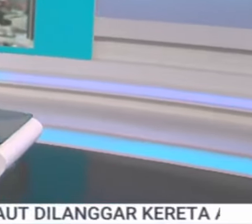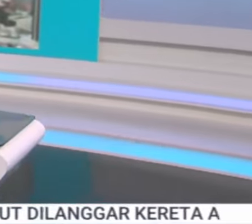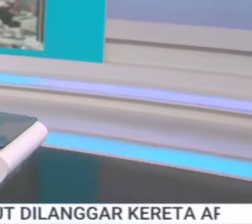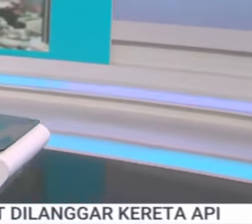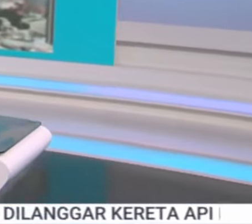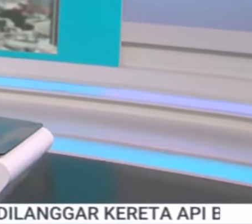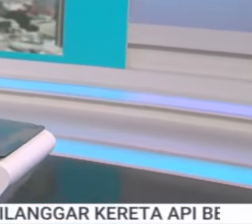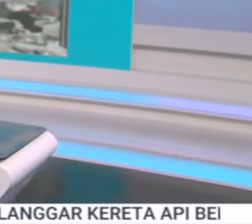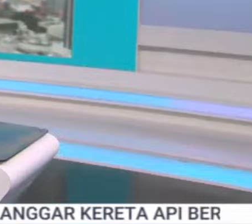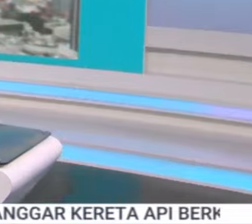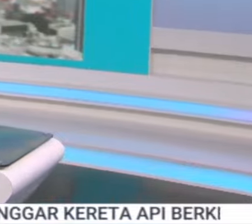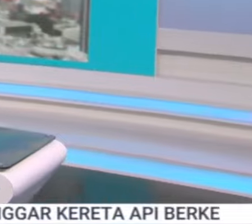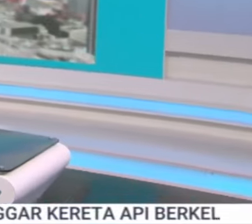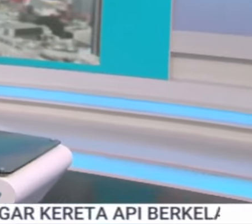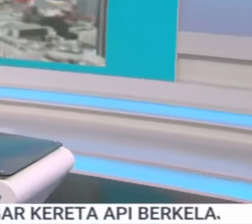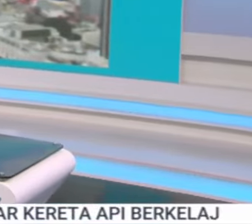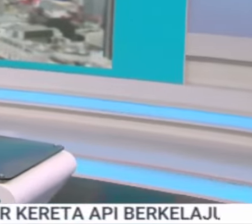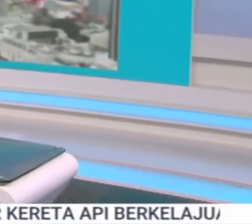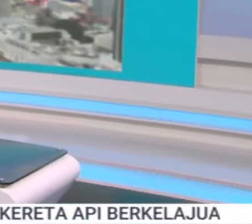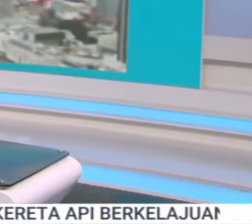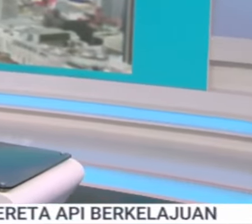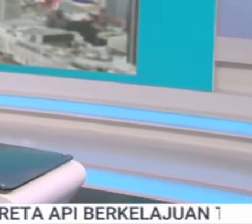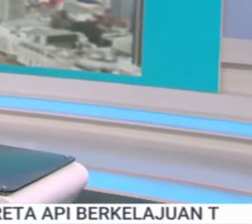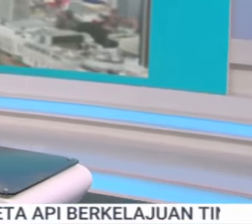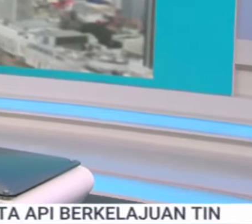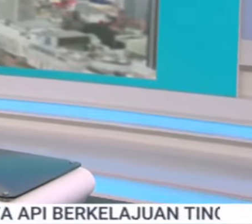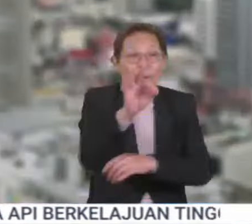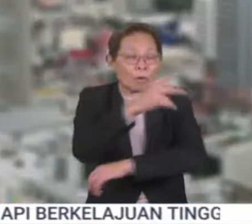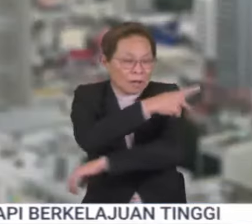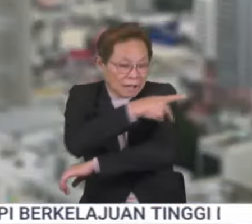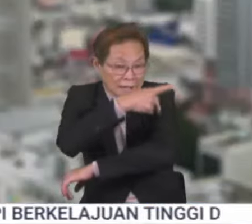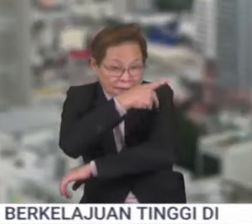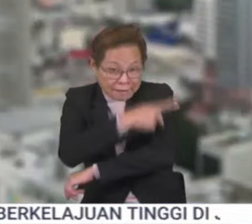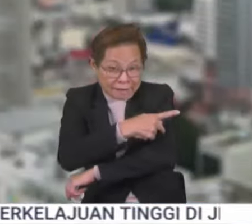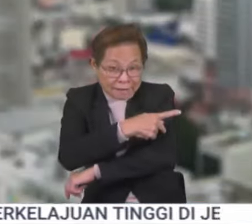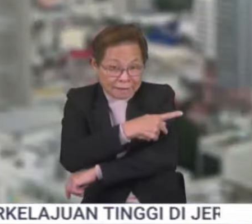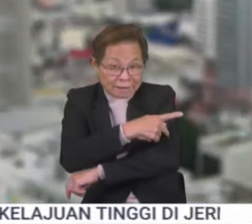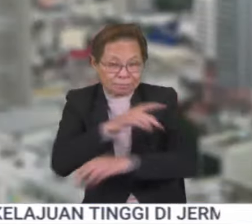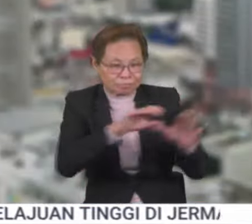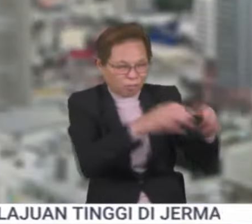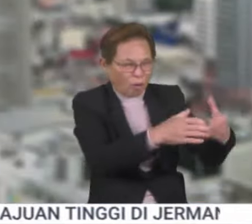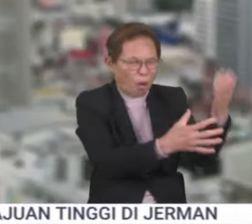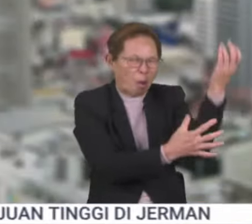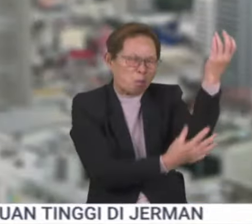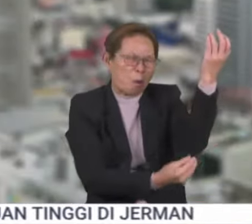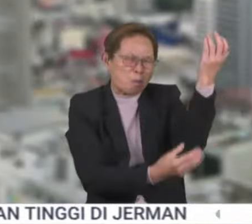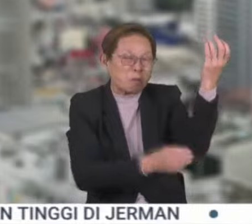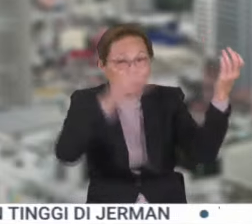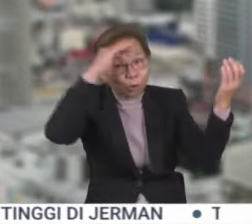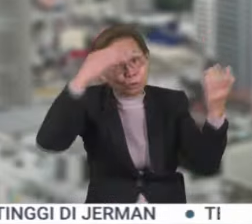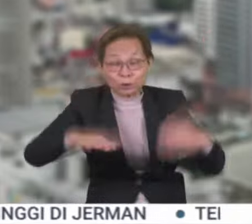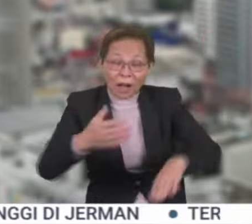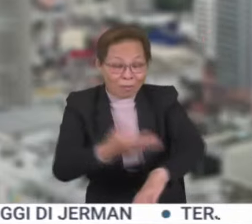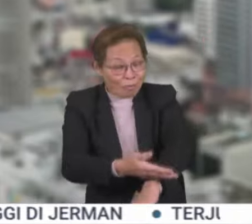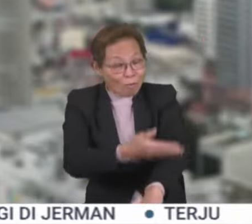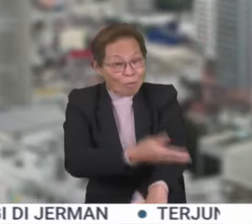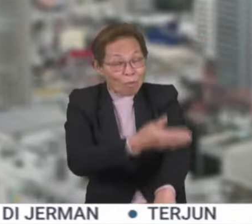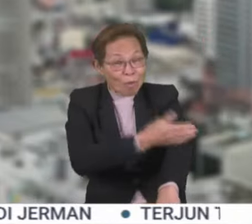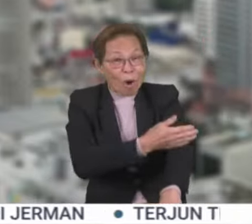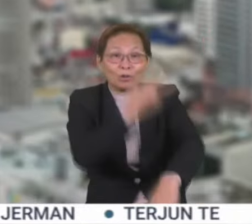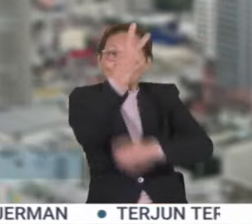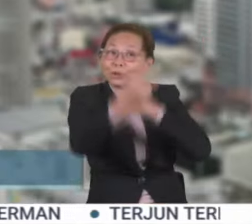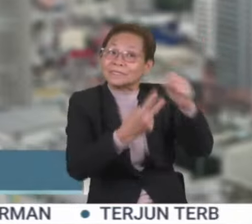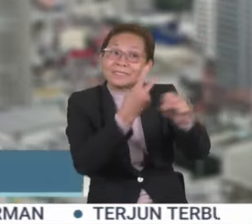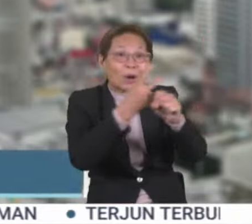silakan baik Terima kasih sebanyak 99 buah klinik kesihatan yang dikategorikan daif di Johor berjaya dinaik taraf dalam tempoh